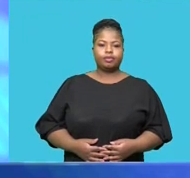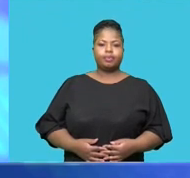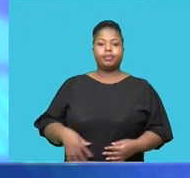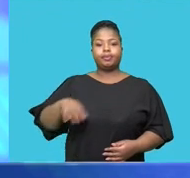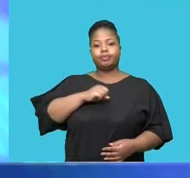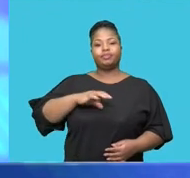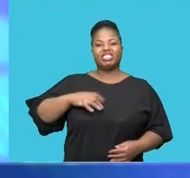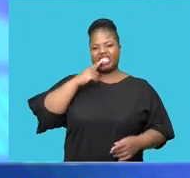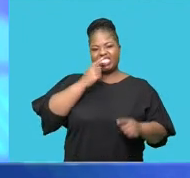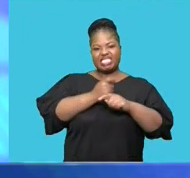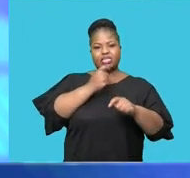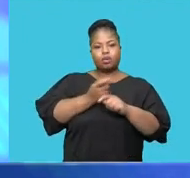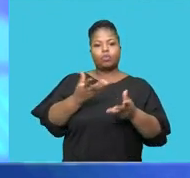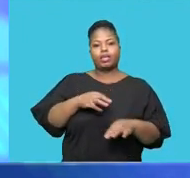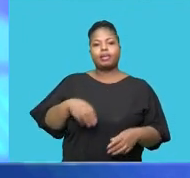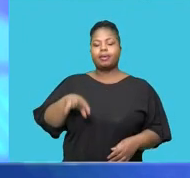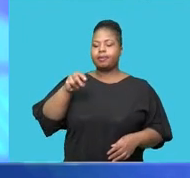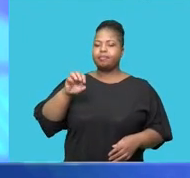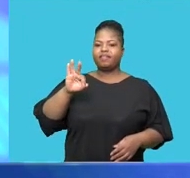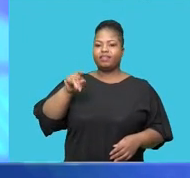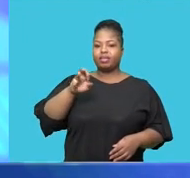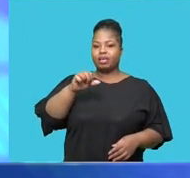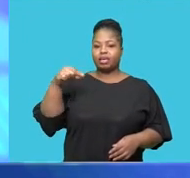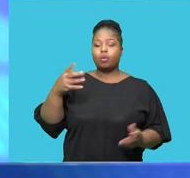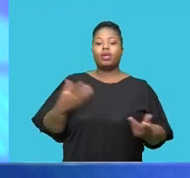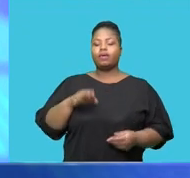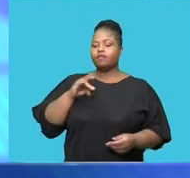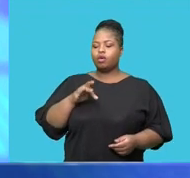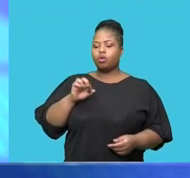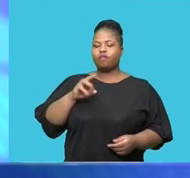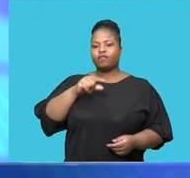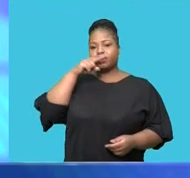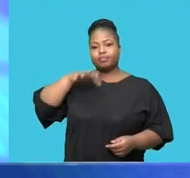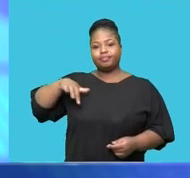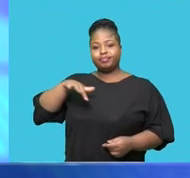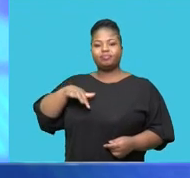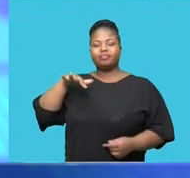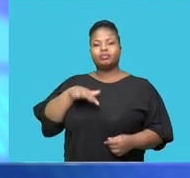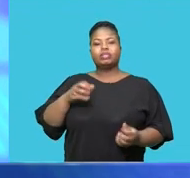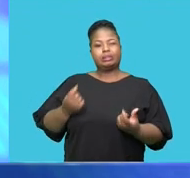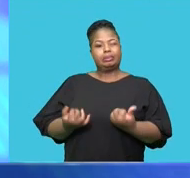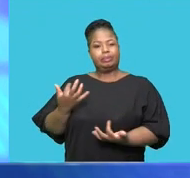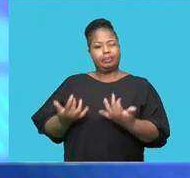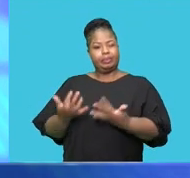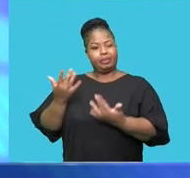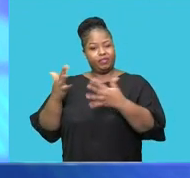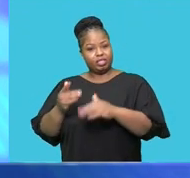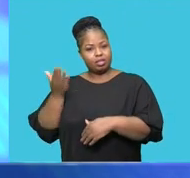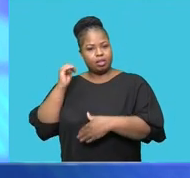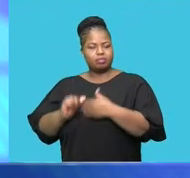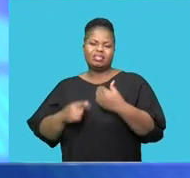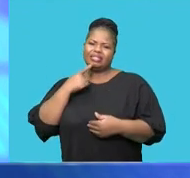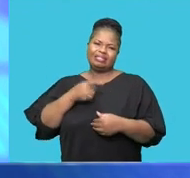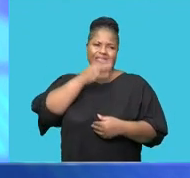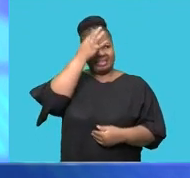Abahlali bakumatyotyombe aseMafikeng eFleurhof abathe izindlu zabo zatsha zaluthuthu kwinyanga ephelileyo. Bacela urhulumente ukuba